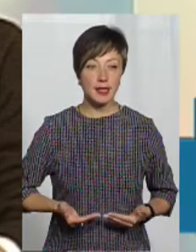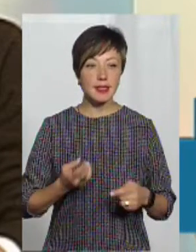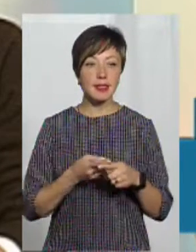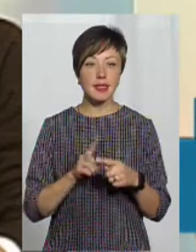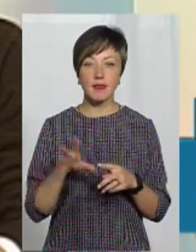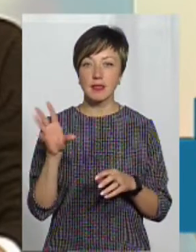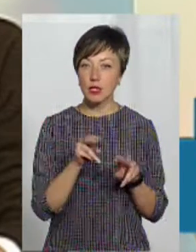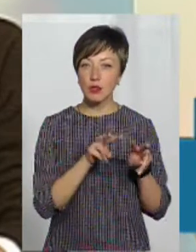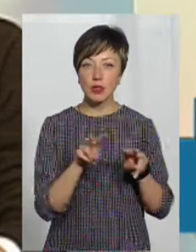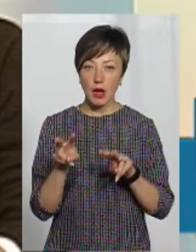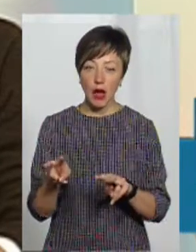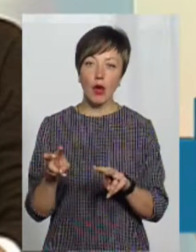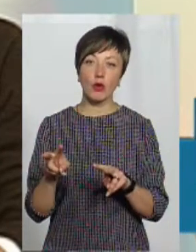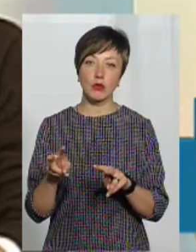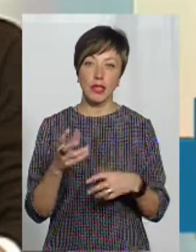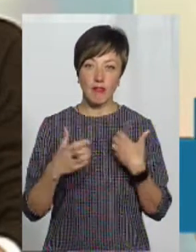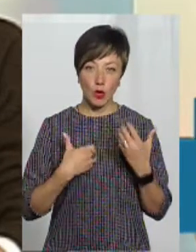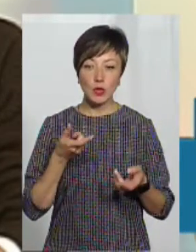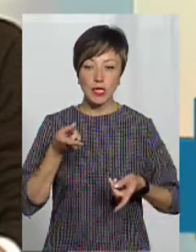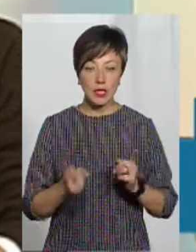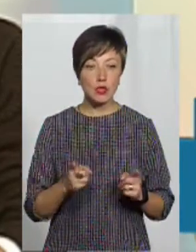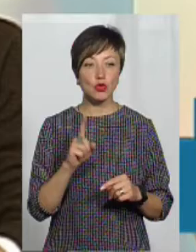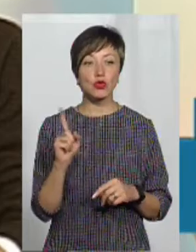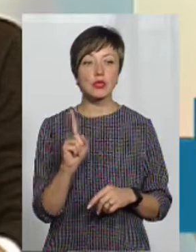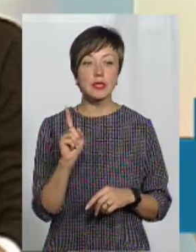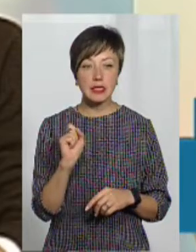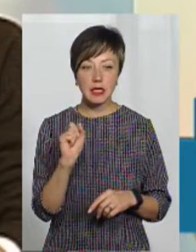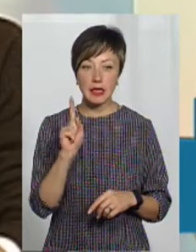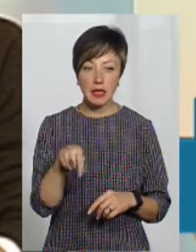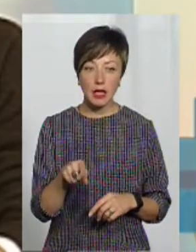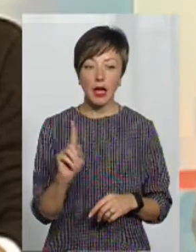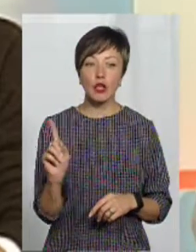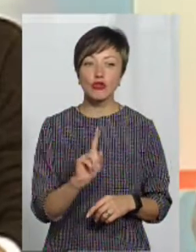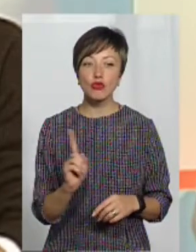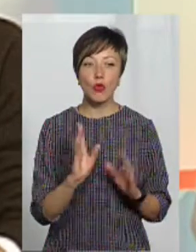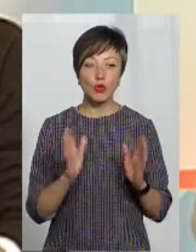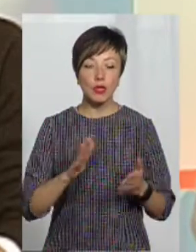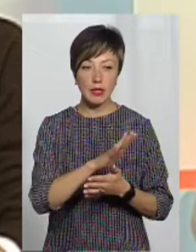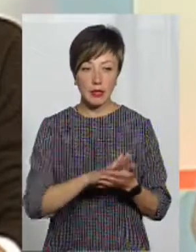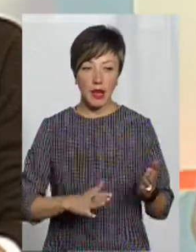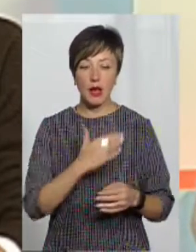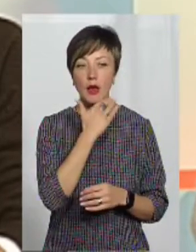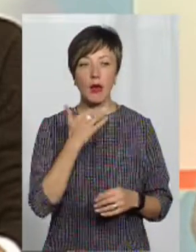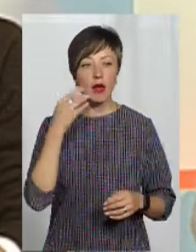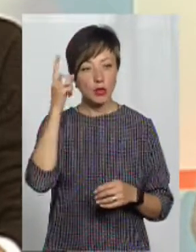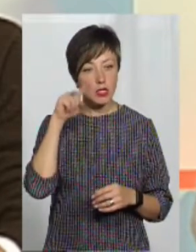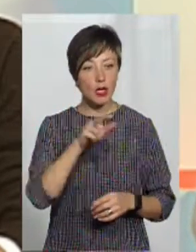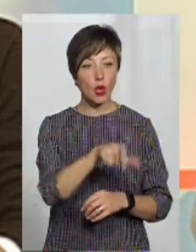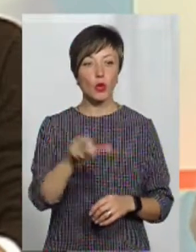це все спостерігають, підхоплюють і хвилюються дійсно за те, що ж буде далі. Тому я багато знаю людей,